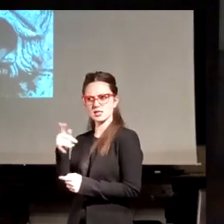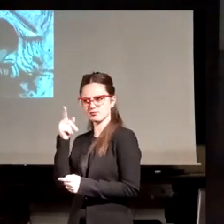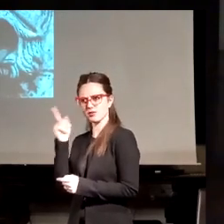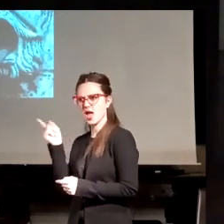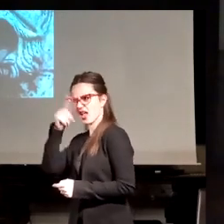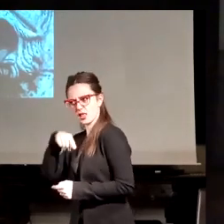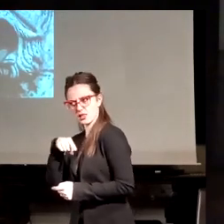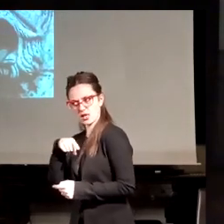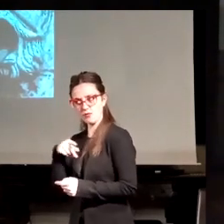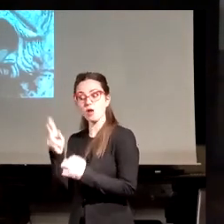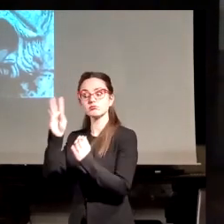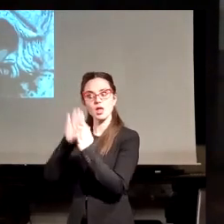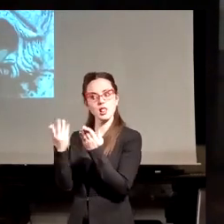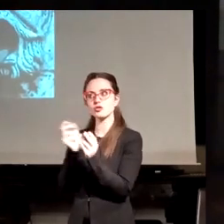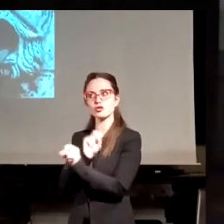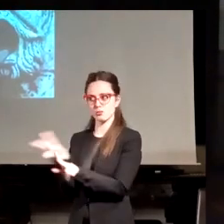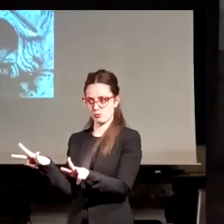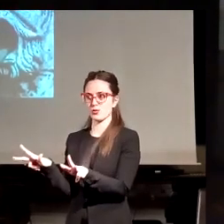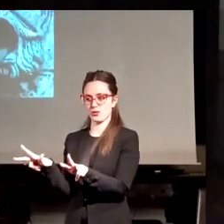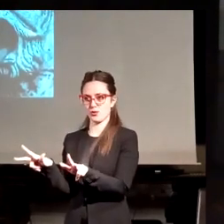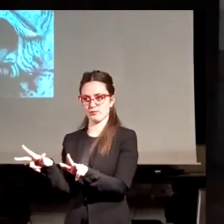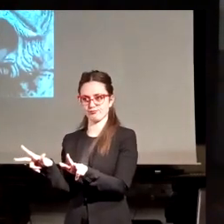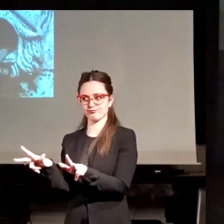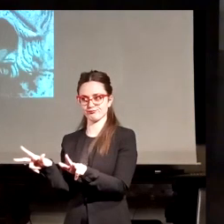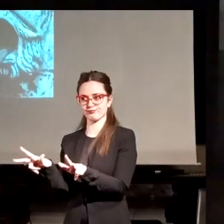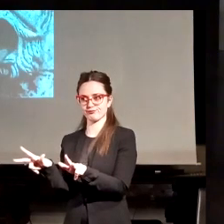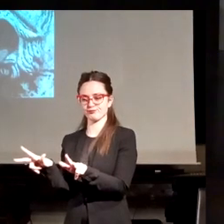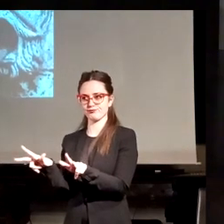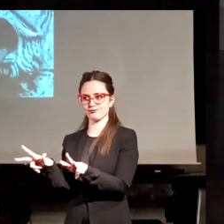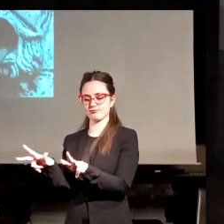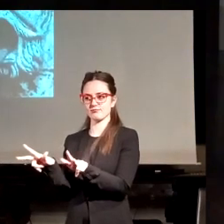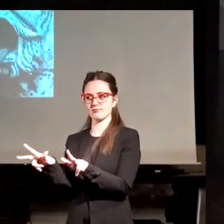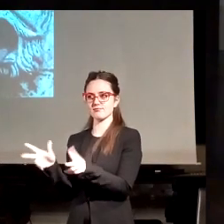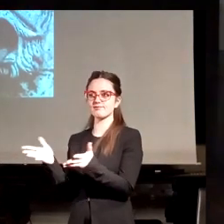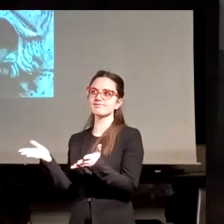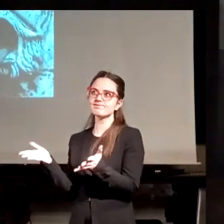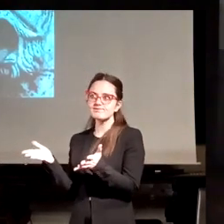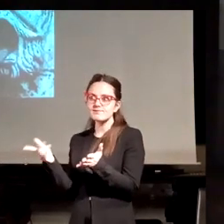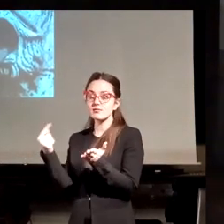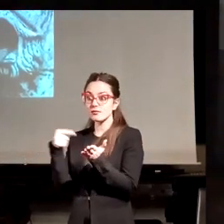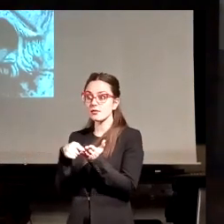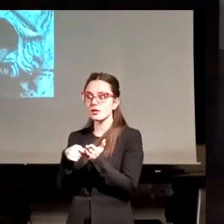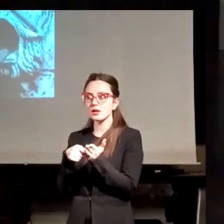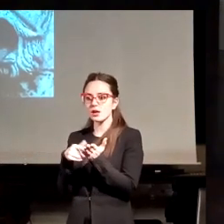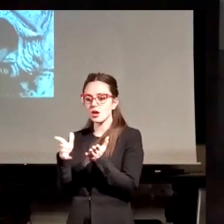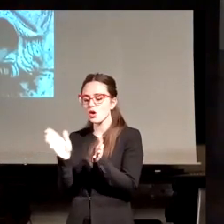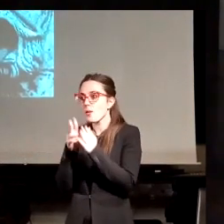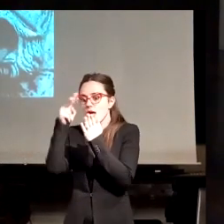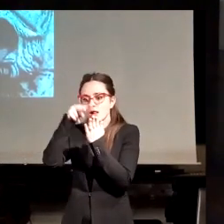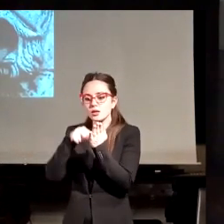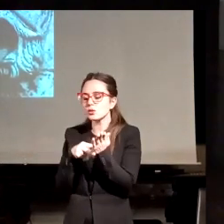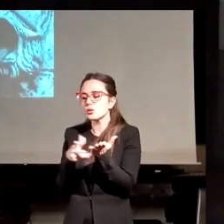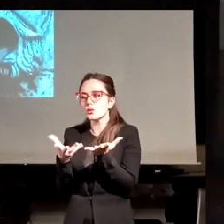dolci e lui ha un po allegato questa come se portasse con sé il